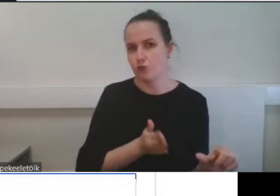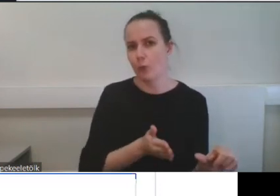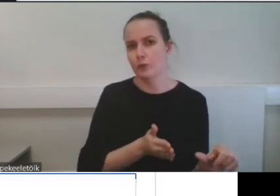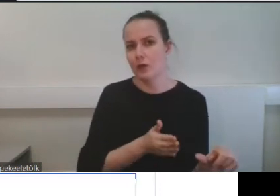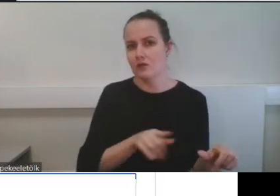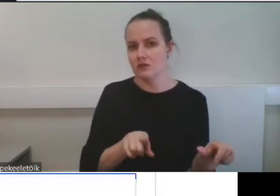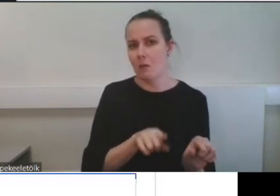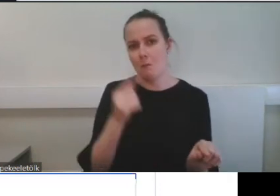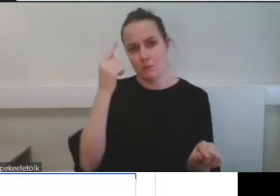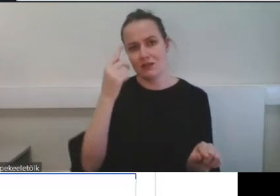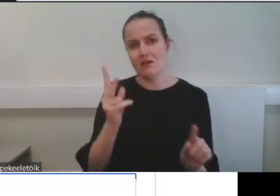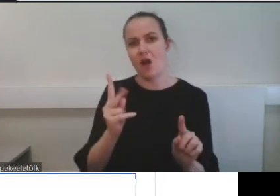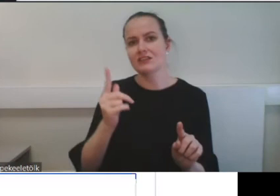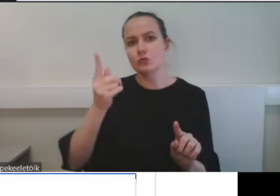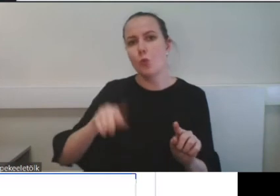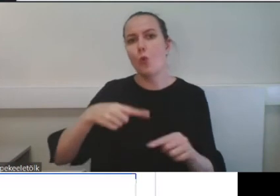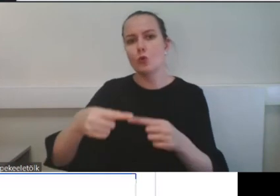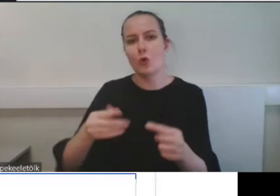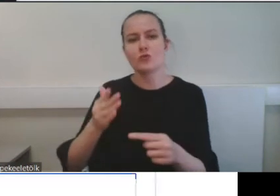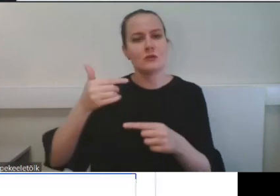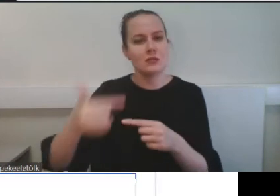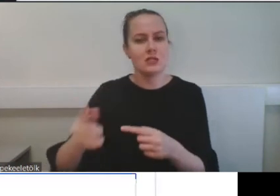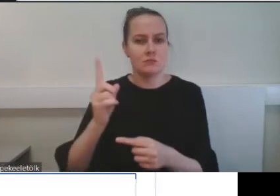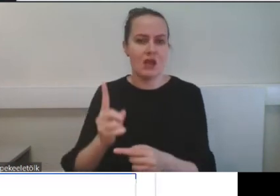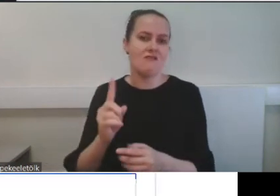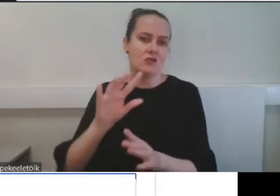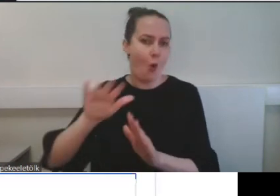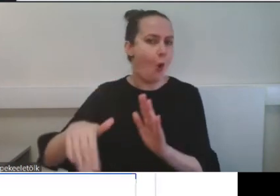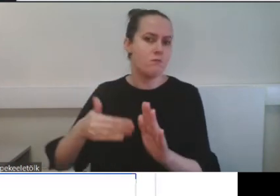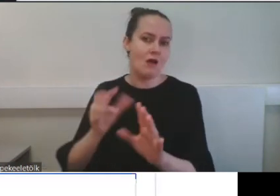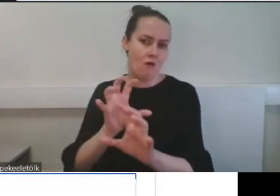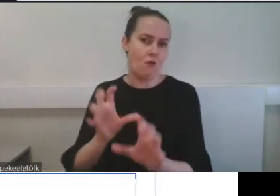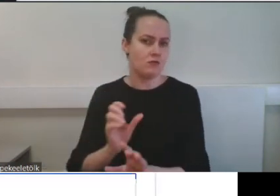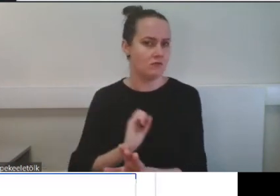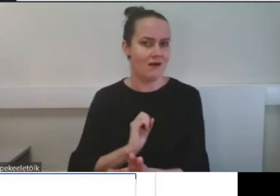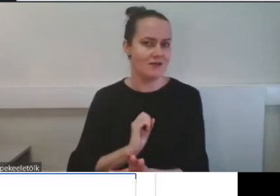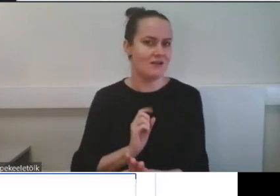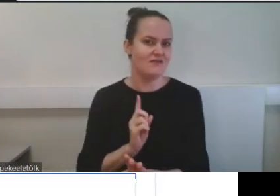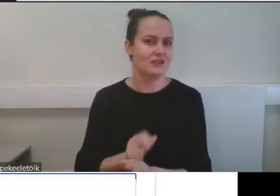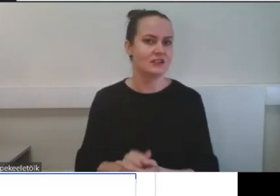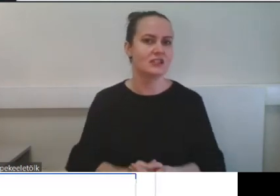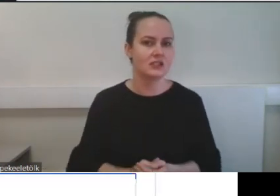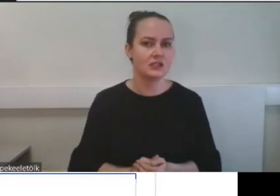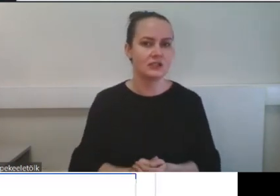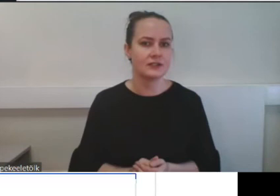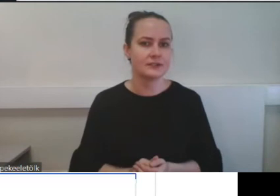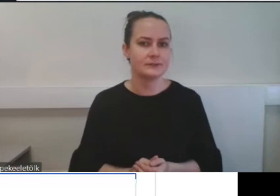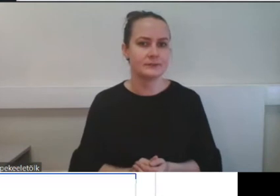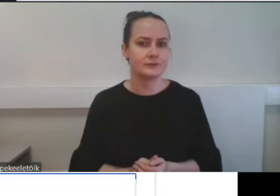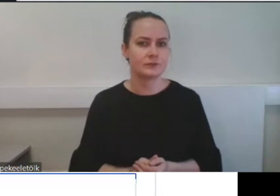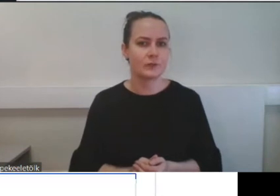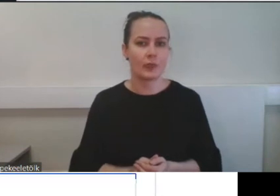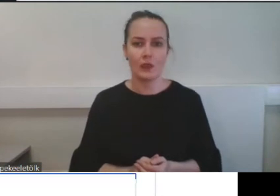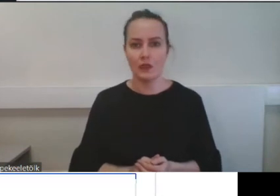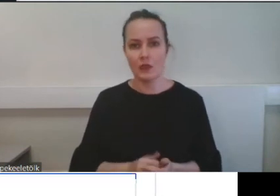on see siin hästi väärtuslik info, et kui me näeme, et tegelikult mälu- ja keskendumisprobleemid nagu